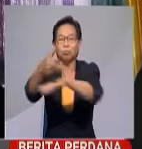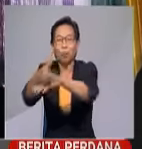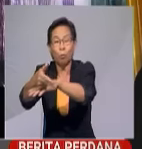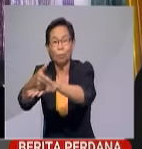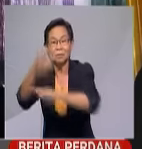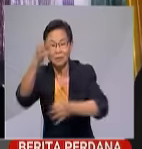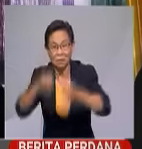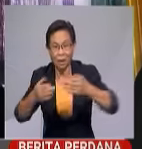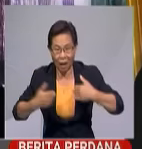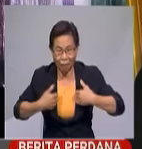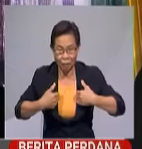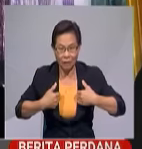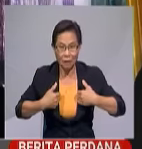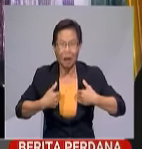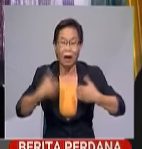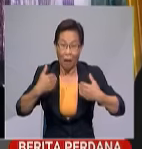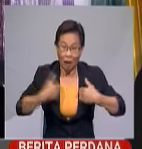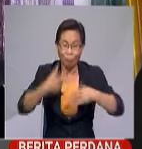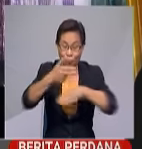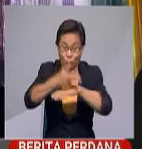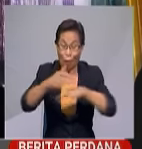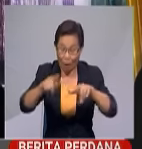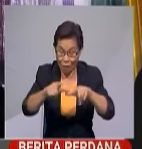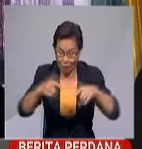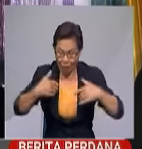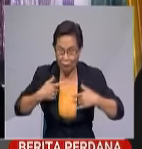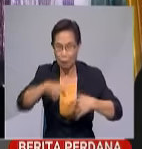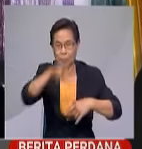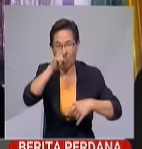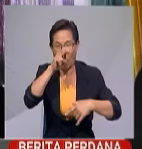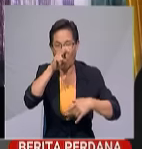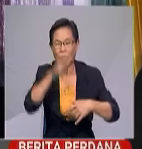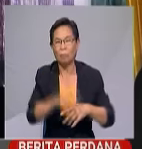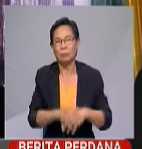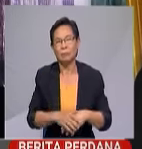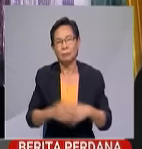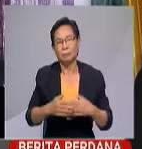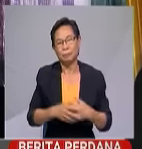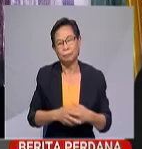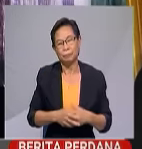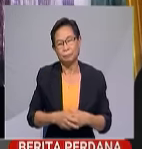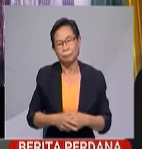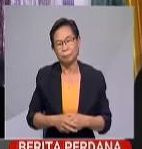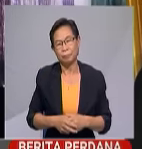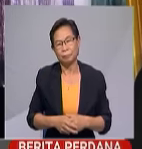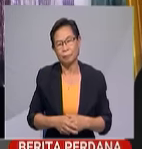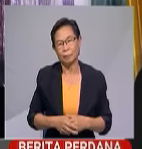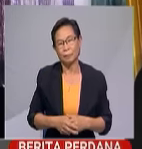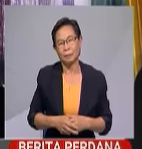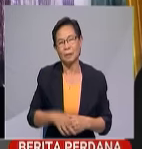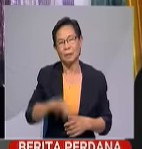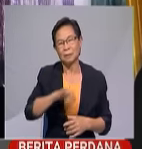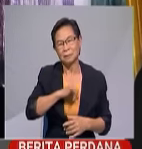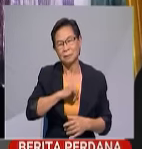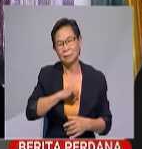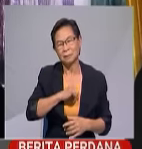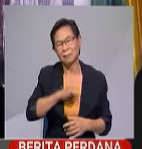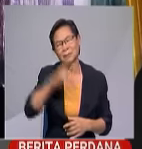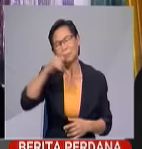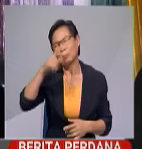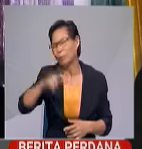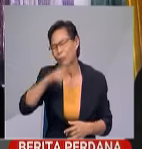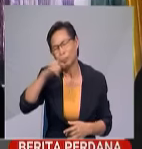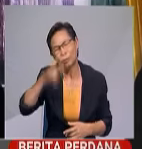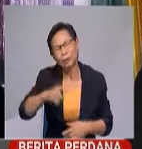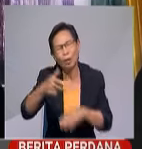Sekiranya ada pun, saya akan perketatkan misalnya berburu bermusim. Tetapi di sebalik itu juga, saya kata apa perlunya kita